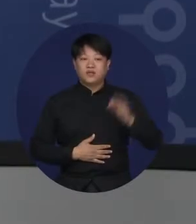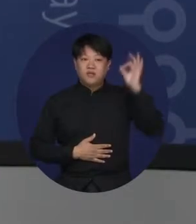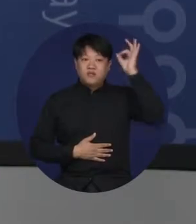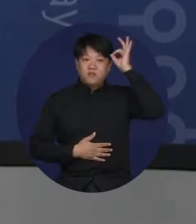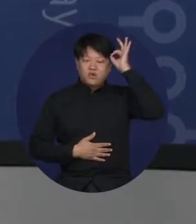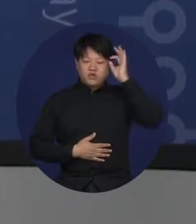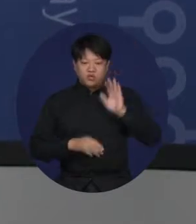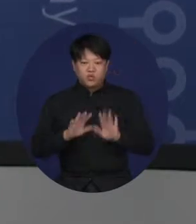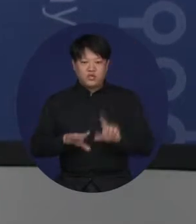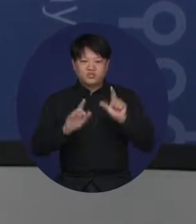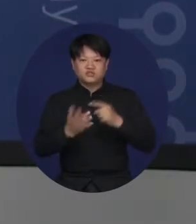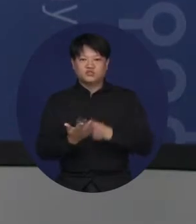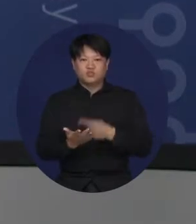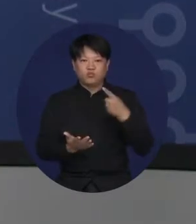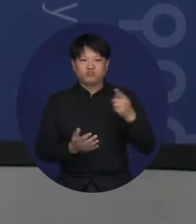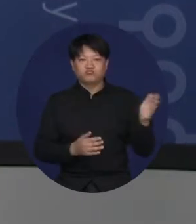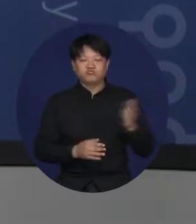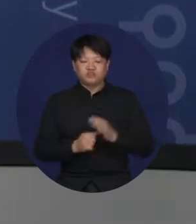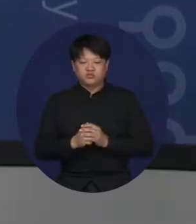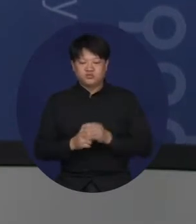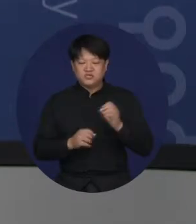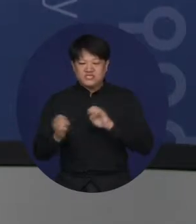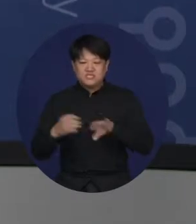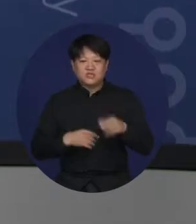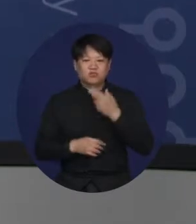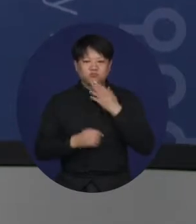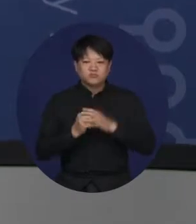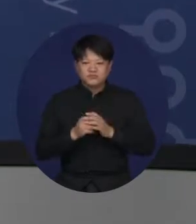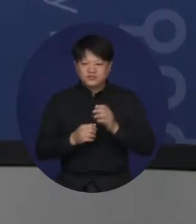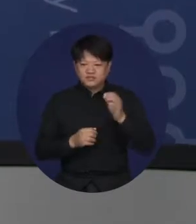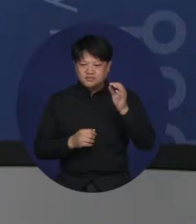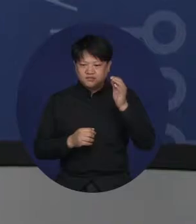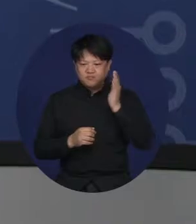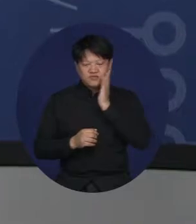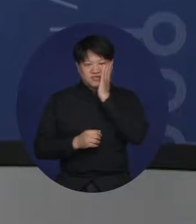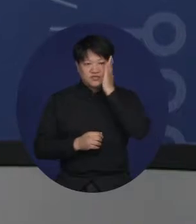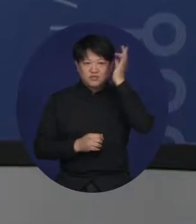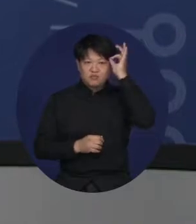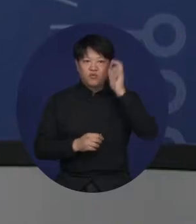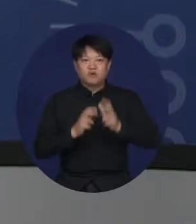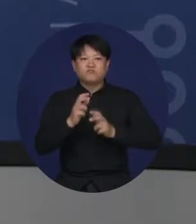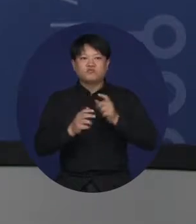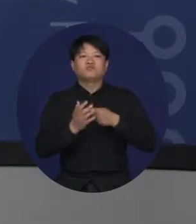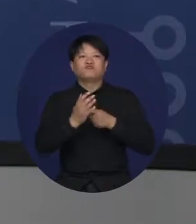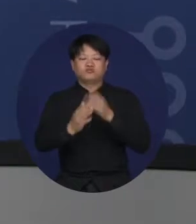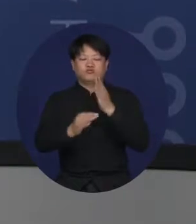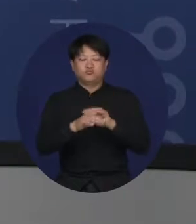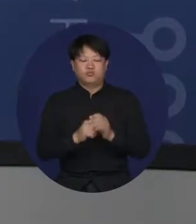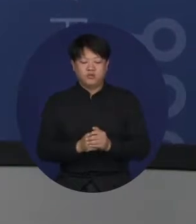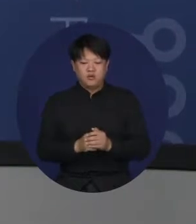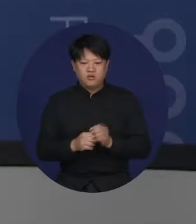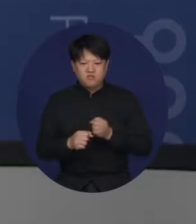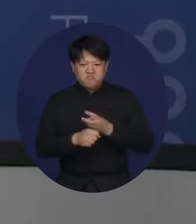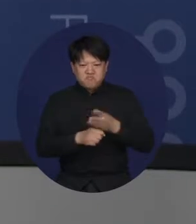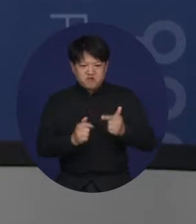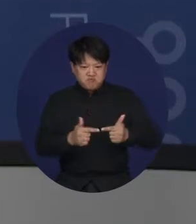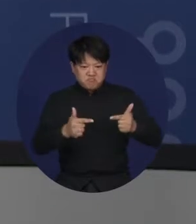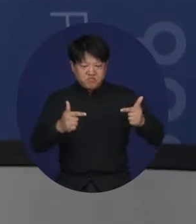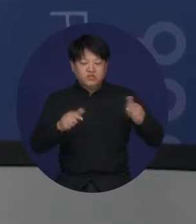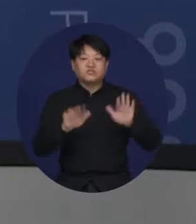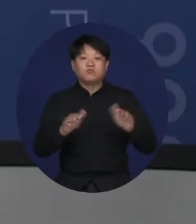포항시 넨 올해 초부터 쓰레기 없는 그림 포항 프로젝트 를 추진해 왔는데요 매년 증가하던 생활 쓰레기 배출량이